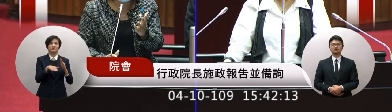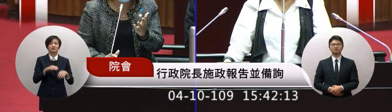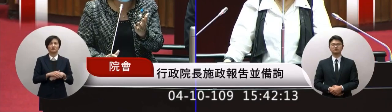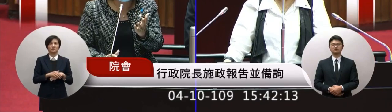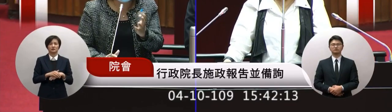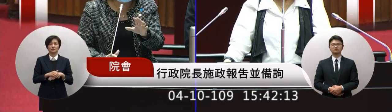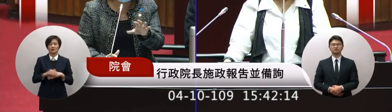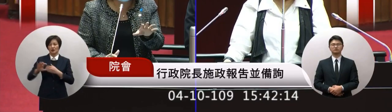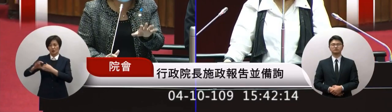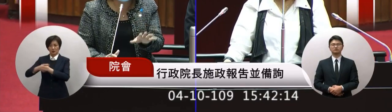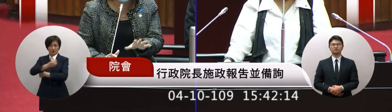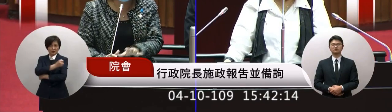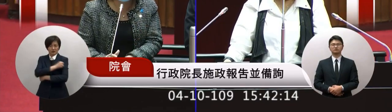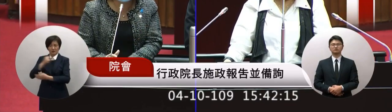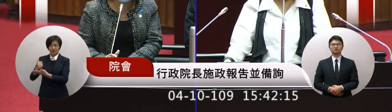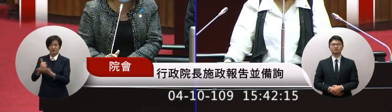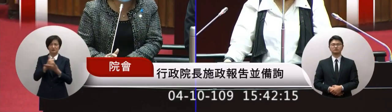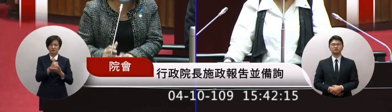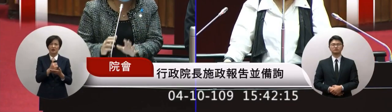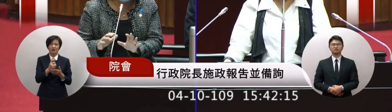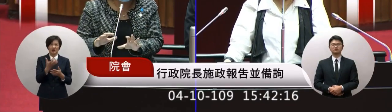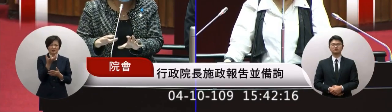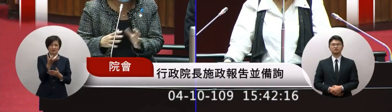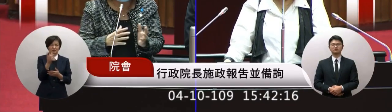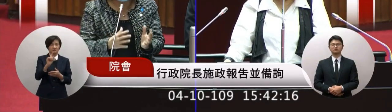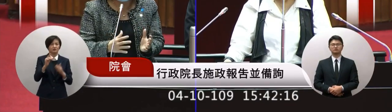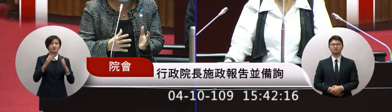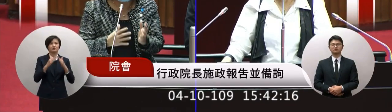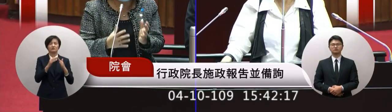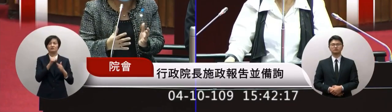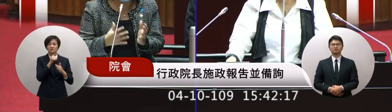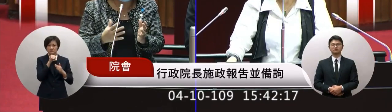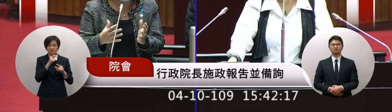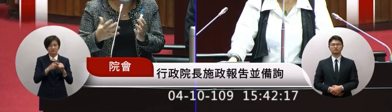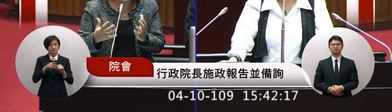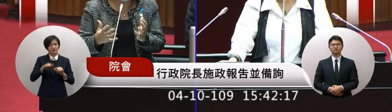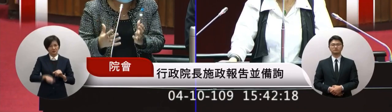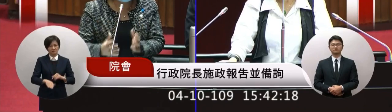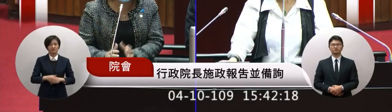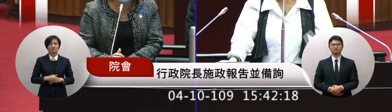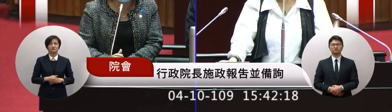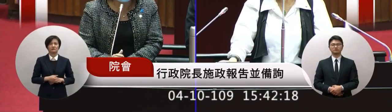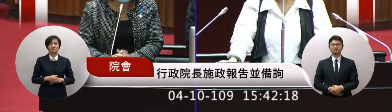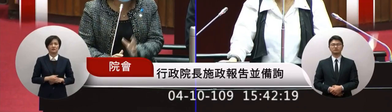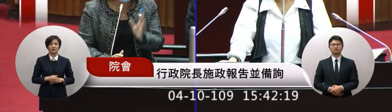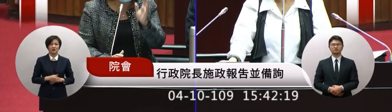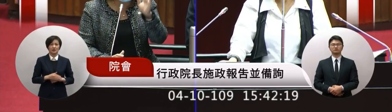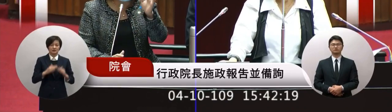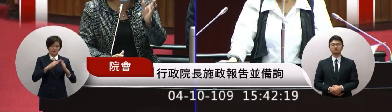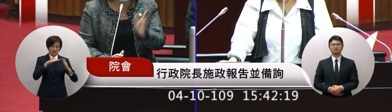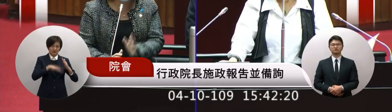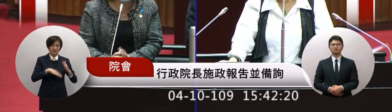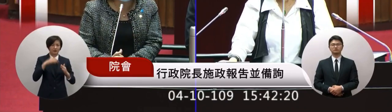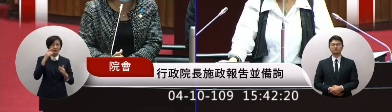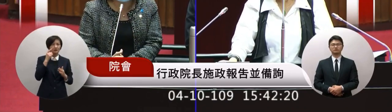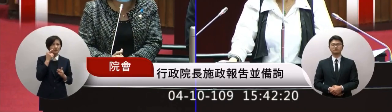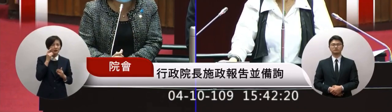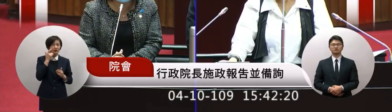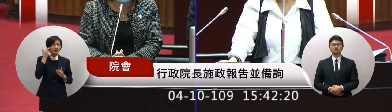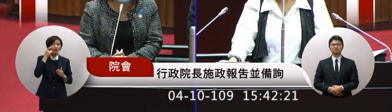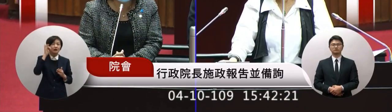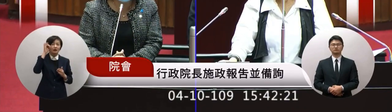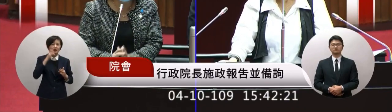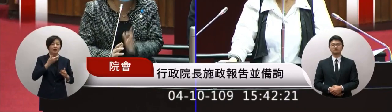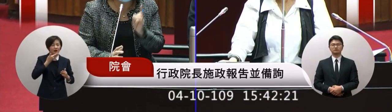些比较中低收入的那因为家里长辈的需要，那所以你家事劳工的保